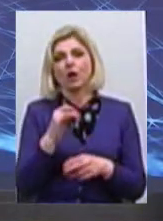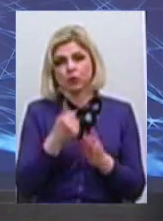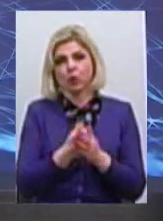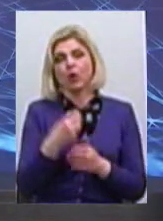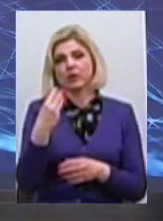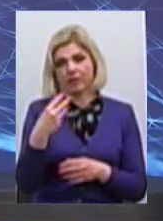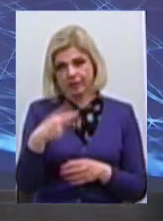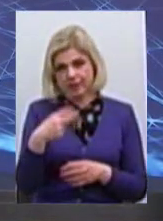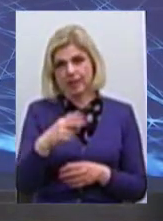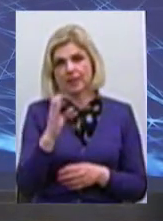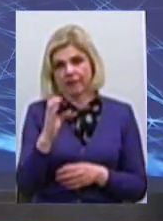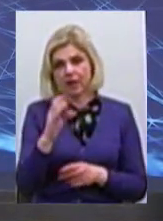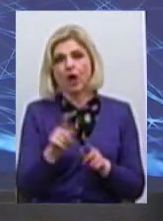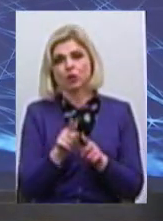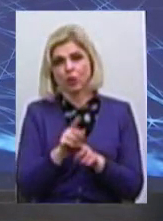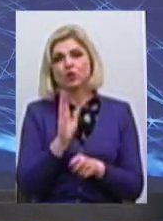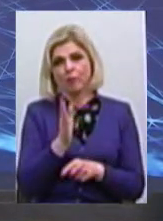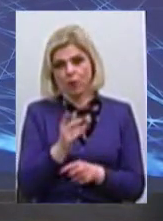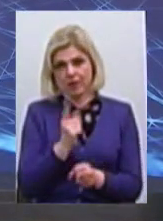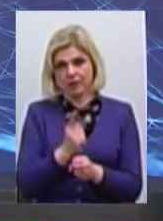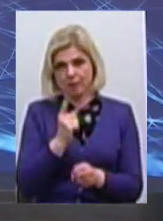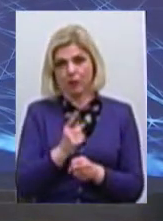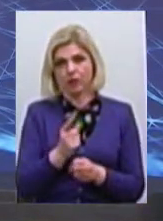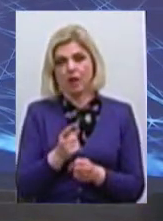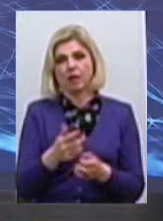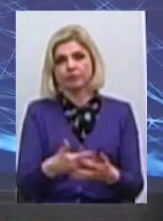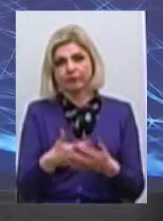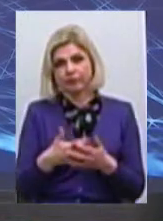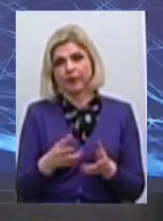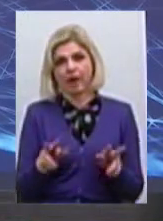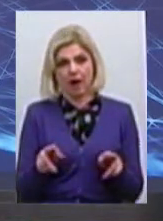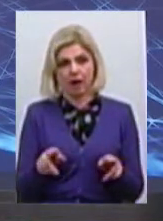також буде заборона на добування річкового раку.